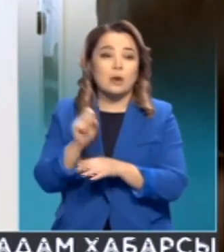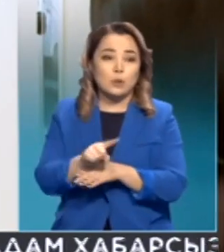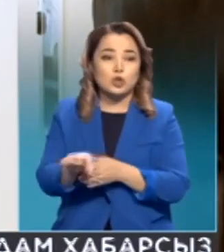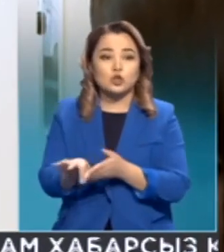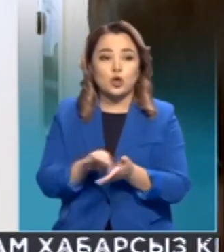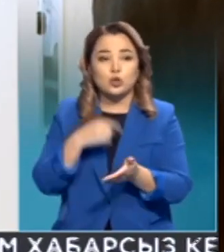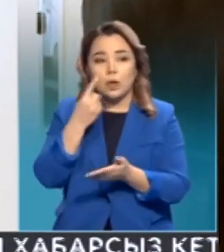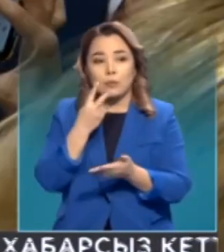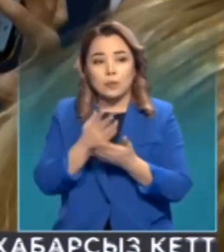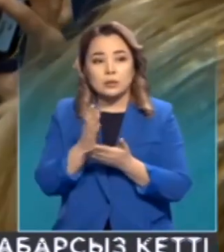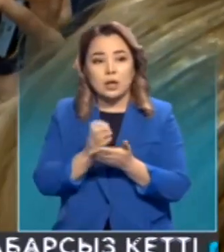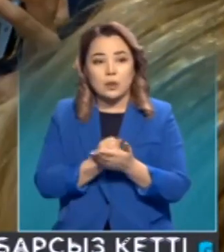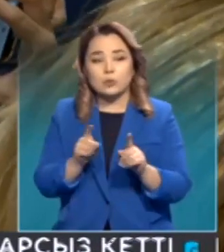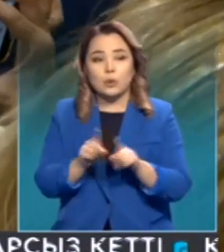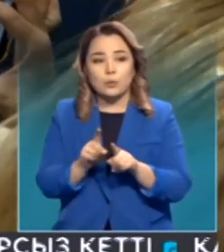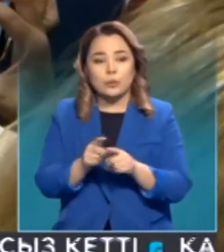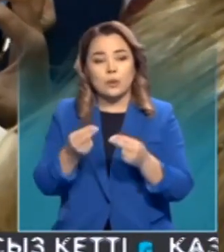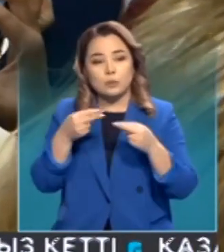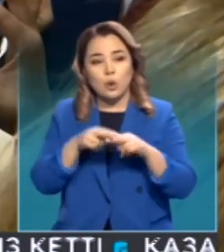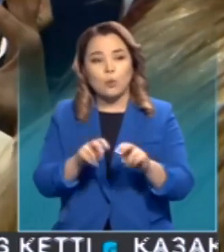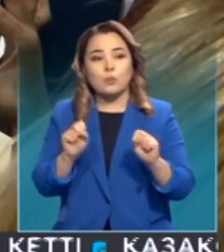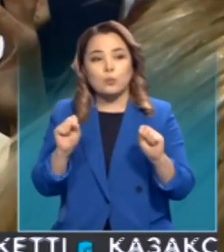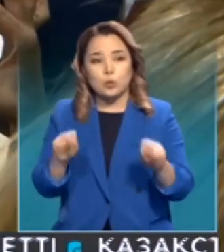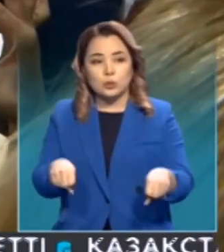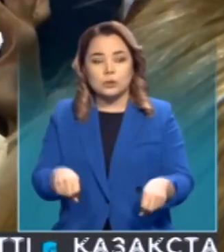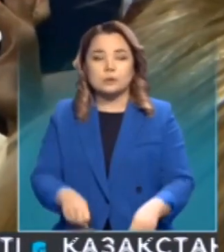түрде үкімет резервінен бөлінуі мүмкін.